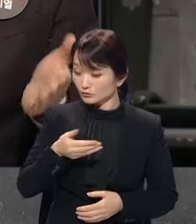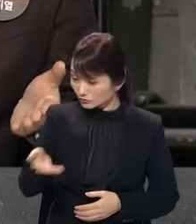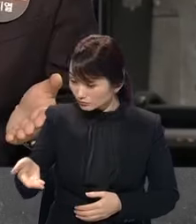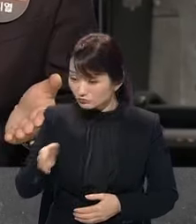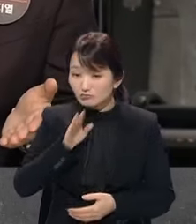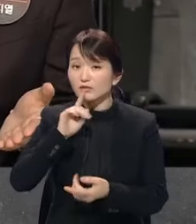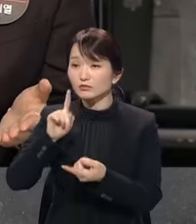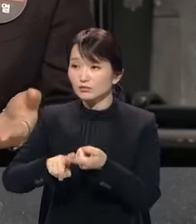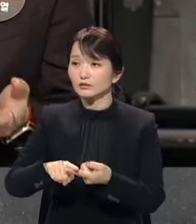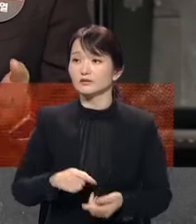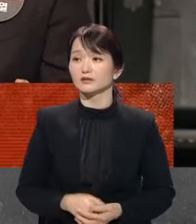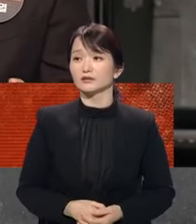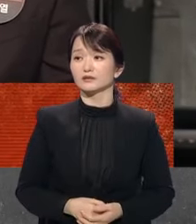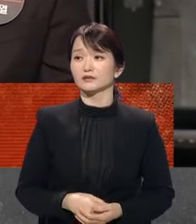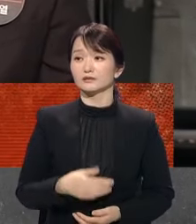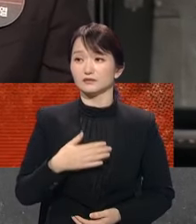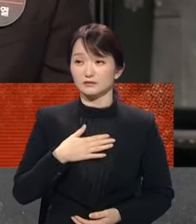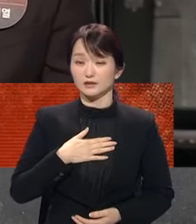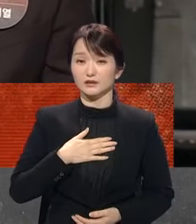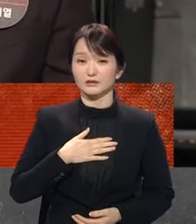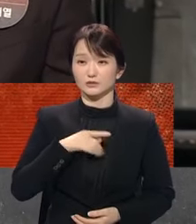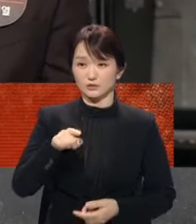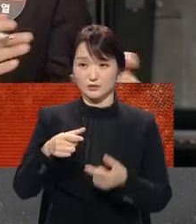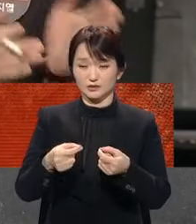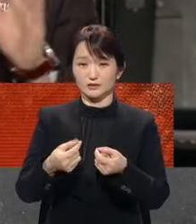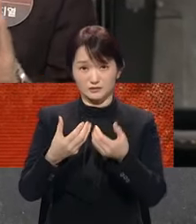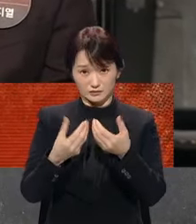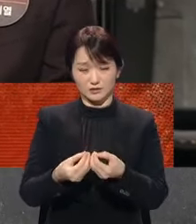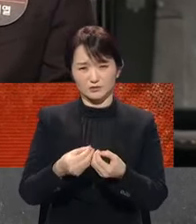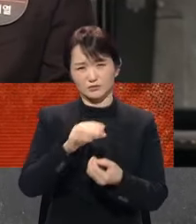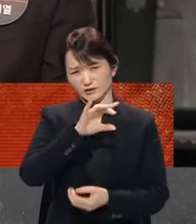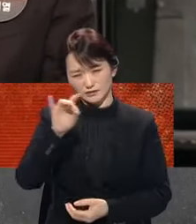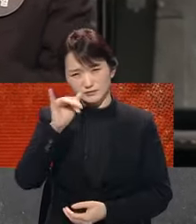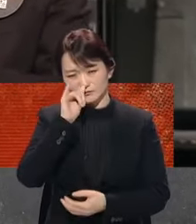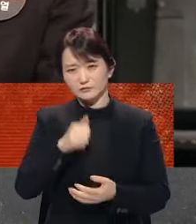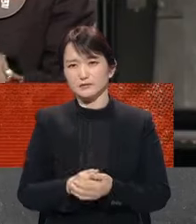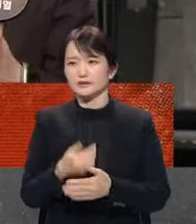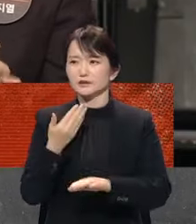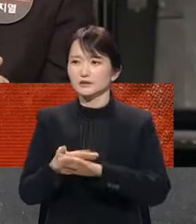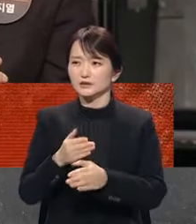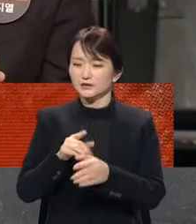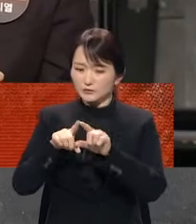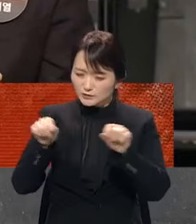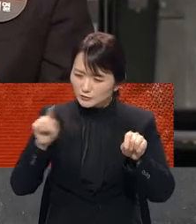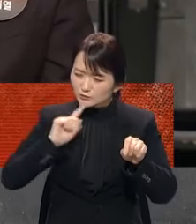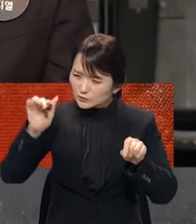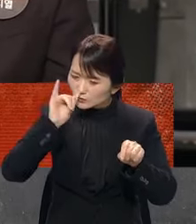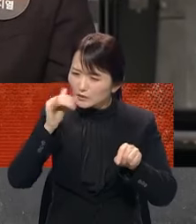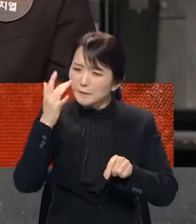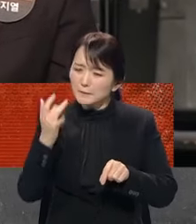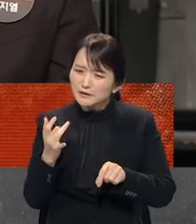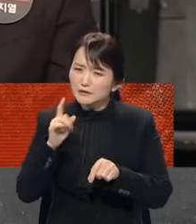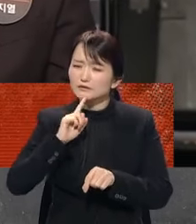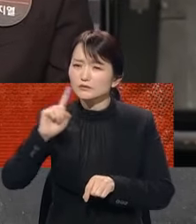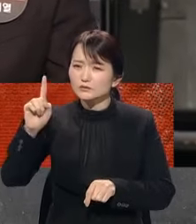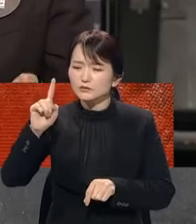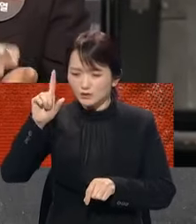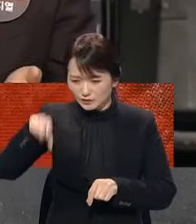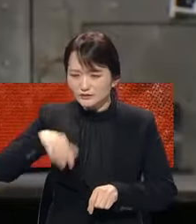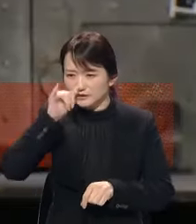당연히 들으시죠. 저는 그리고 실제로 그런 경우들 왕왕 있습니다. 다른 메뉴를 결제할 때도 있고 빼놓고 그쵸, 결제할 때도 있고 그리고 뭐 더했다고